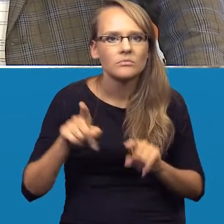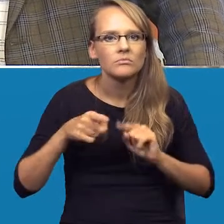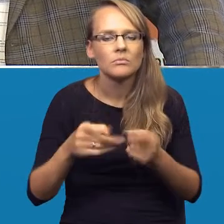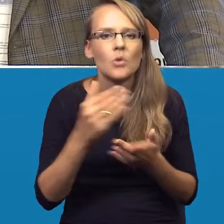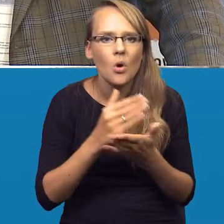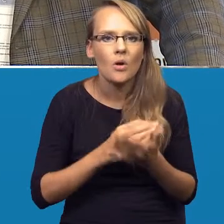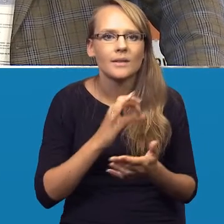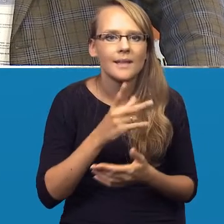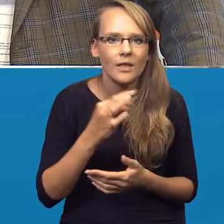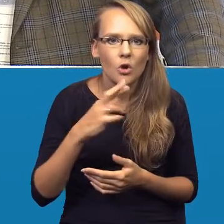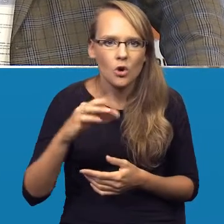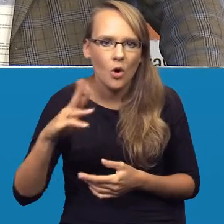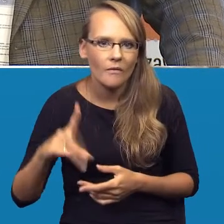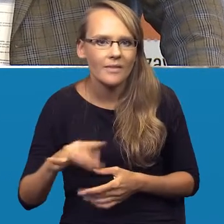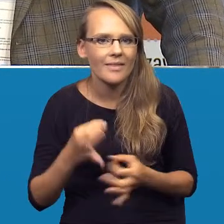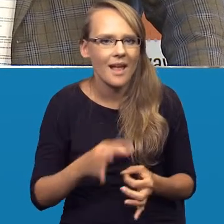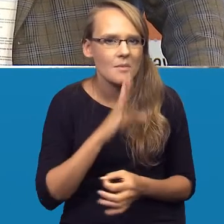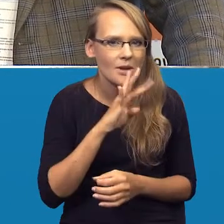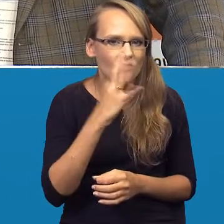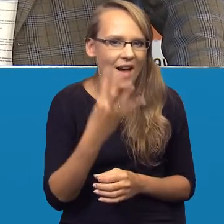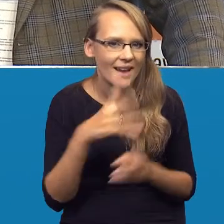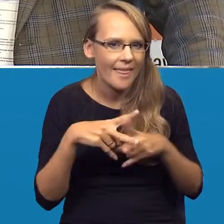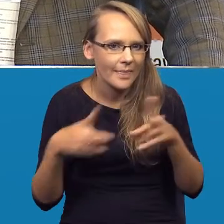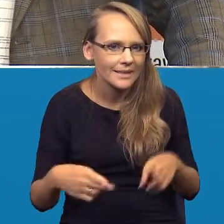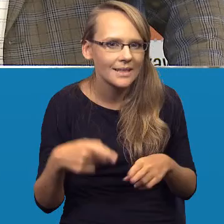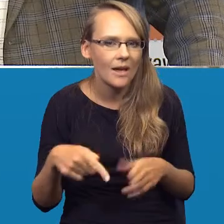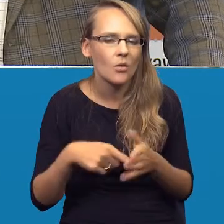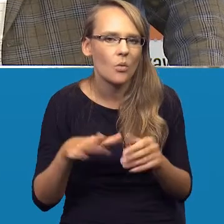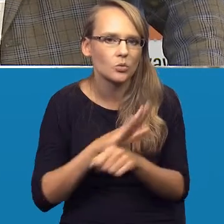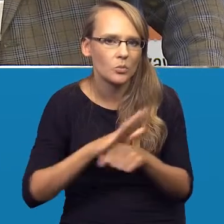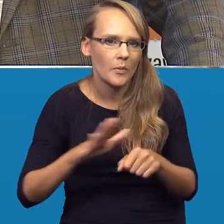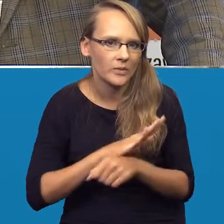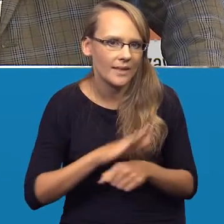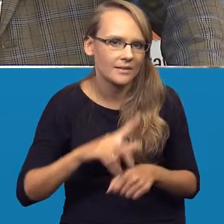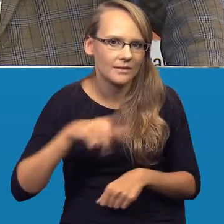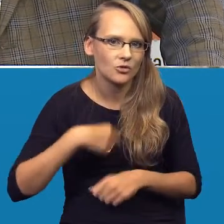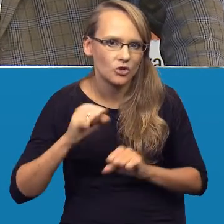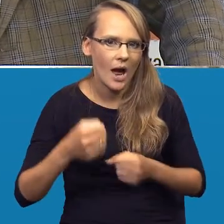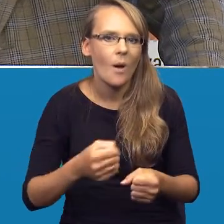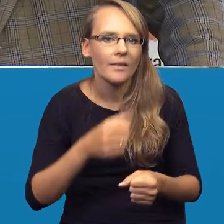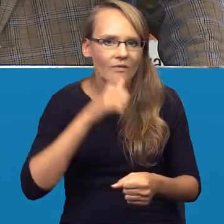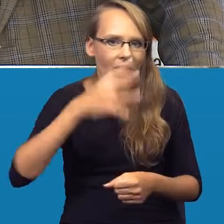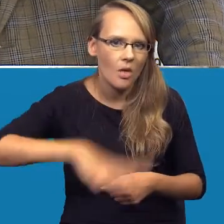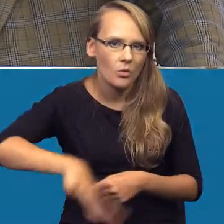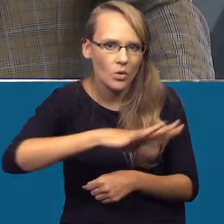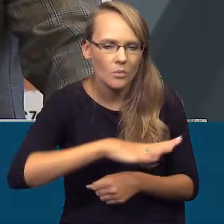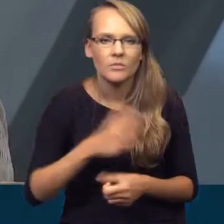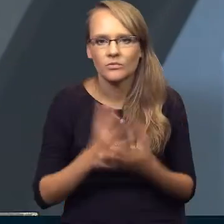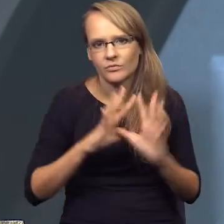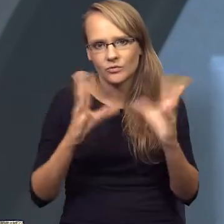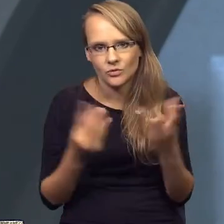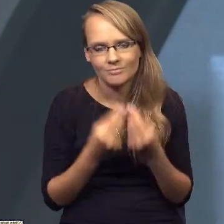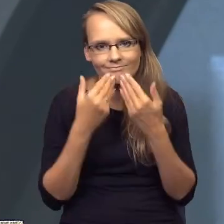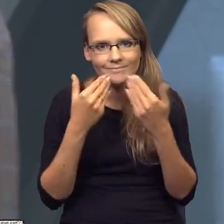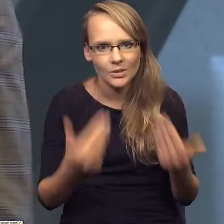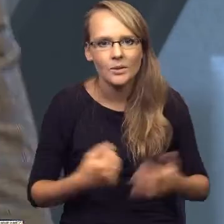program sektorowy CUP, teraz była czwarta edycja, tak więc jest to uzupełnienie naszych działań tych europejskich. I to jest z mojej strony wszystko.